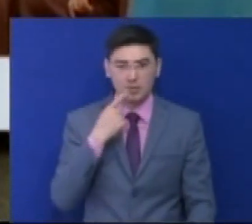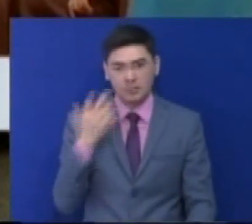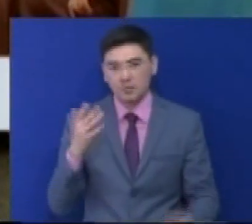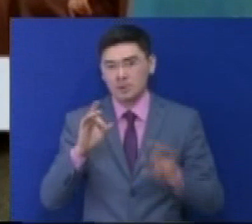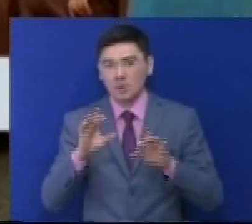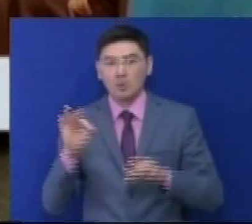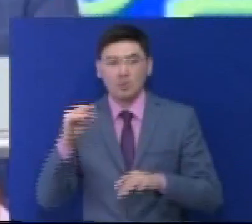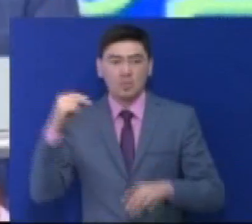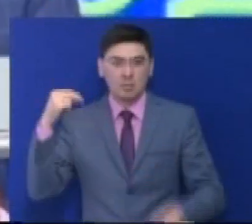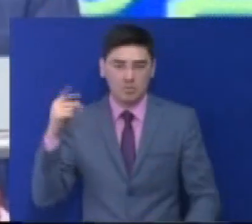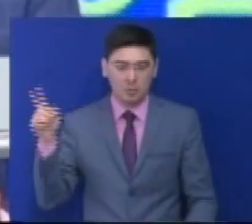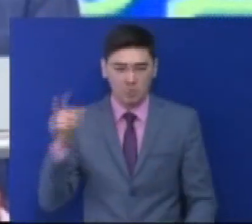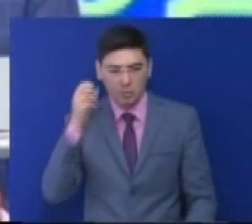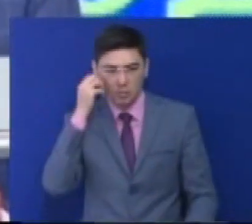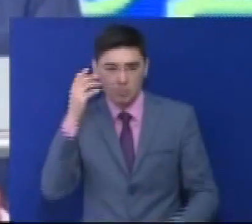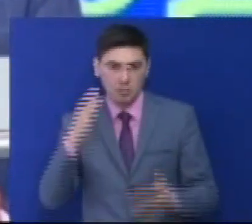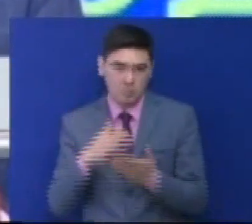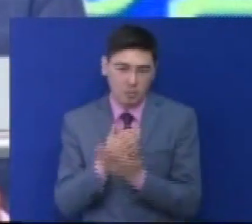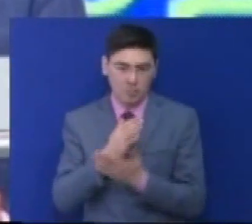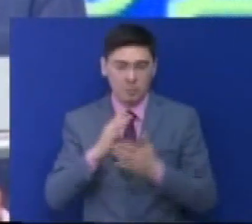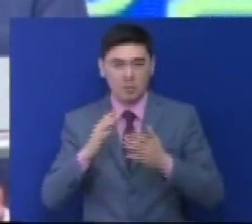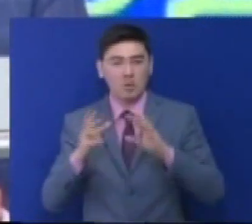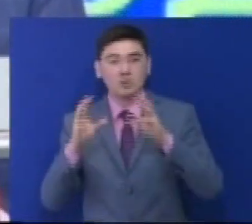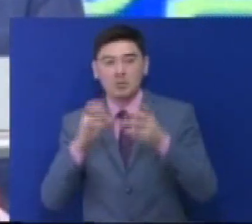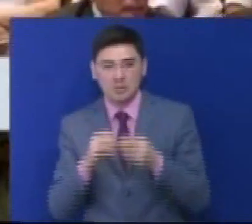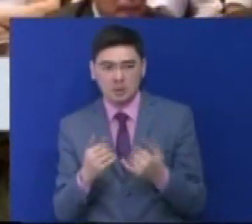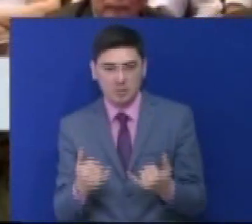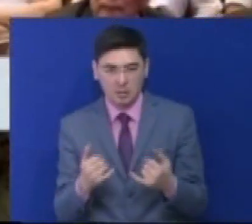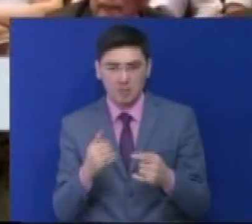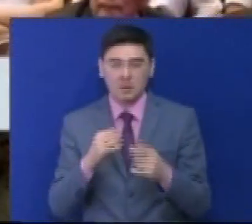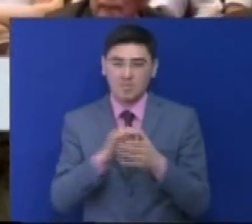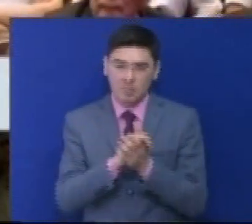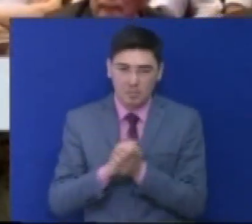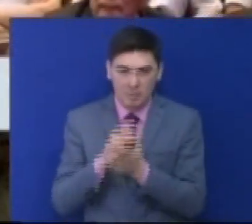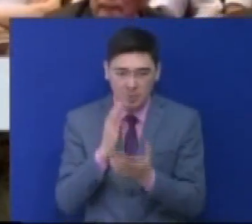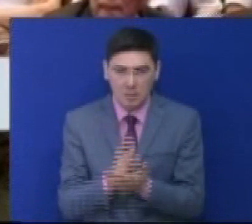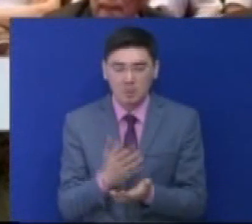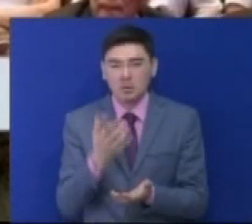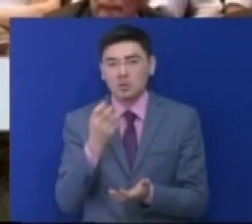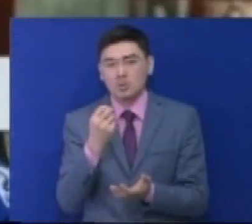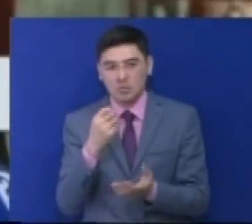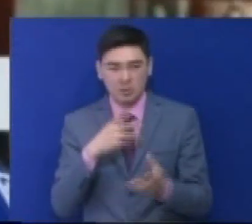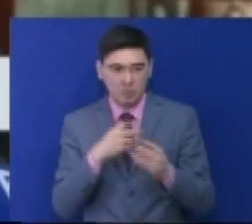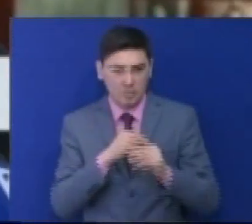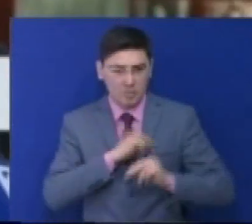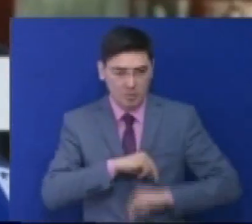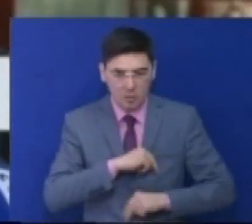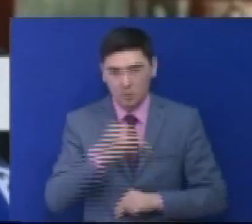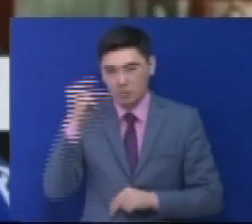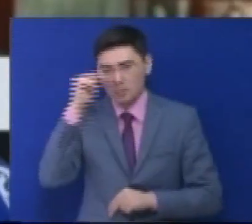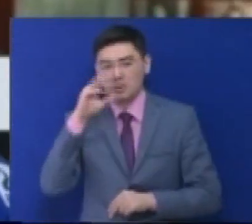и дальновидной политике Ельбасы сегодня они живут в мирной стране, получают образование, имеют возможность работать.